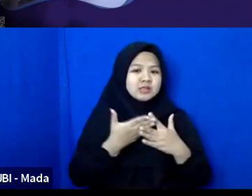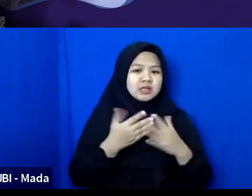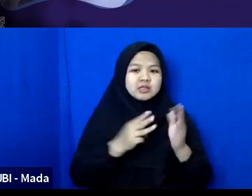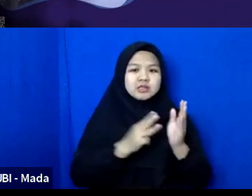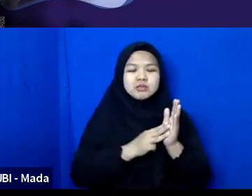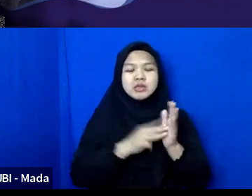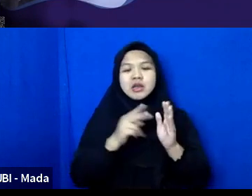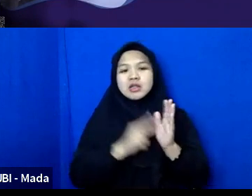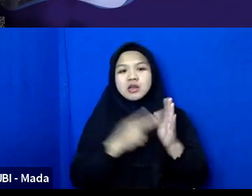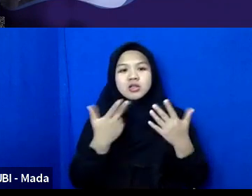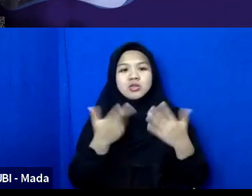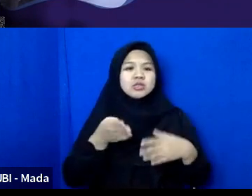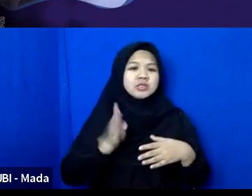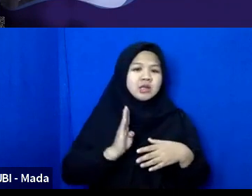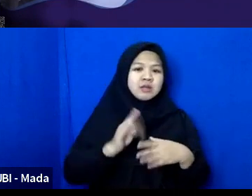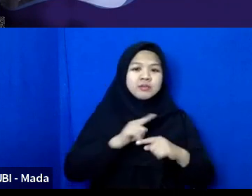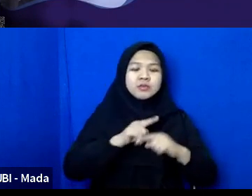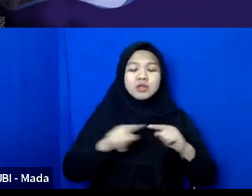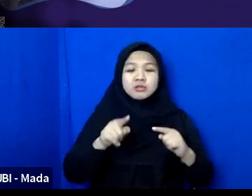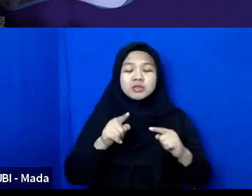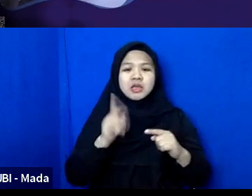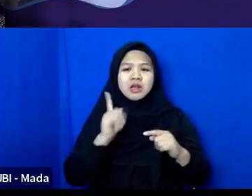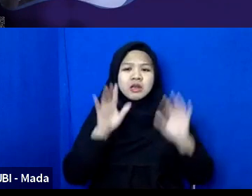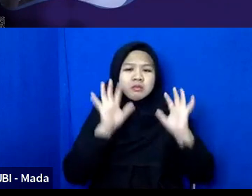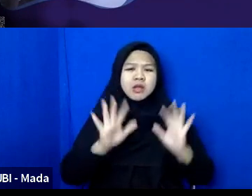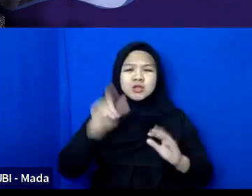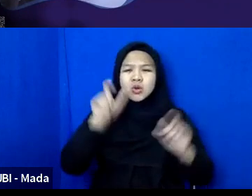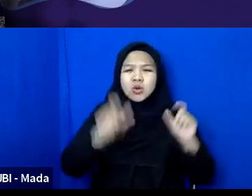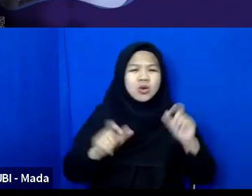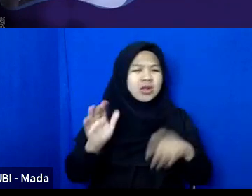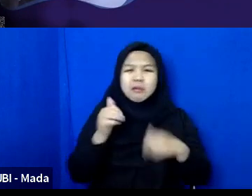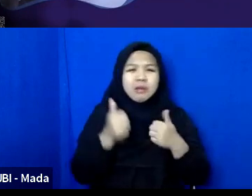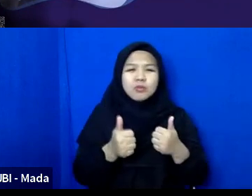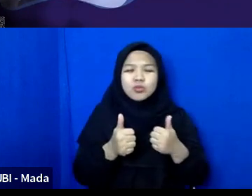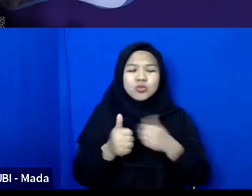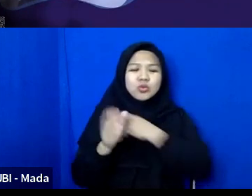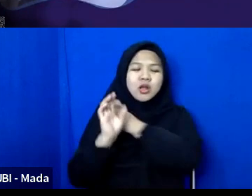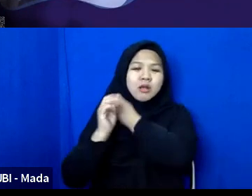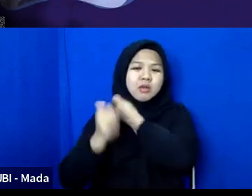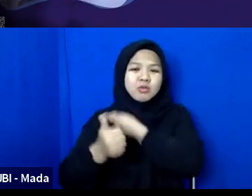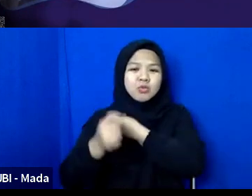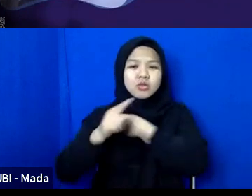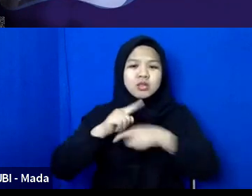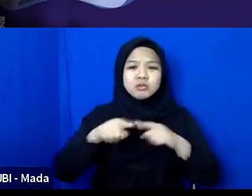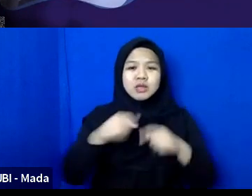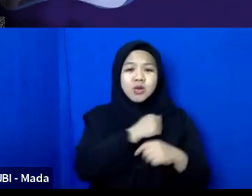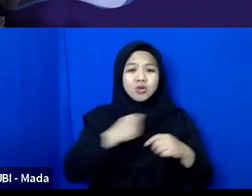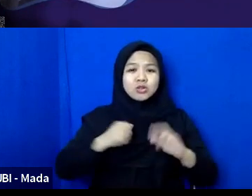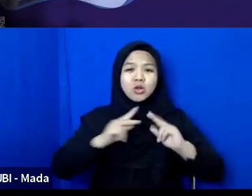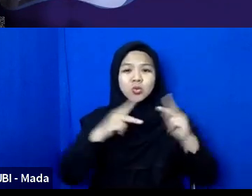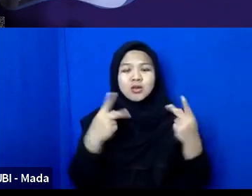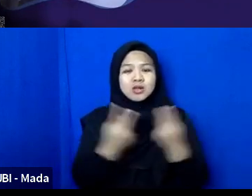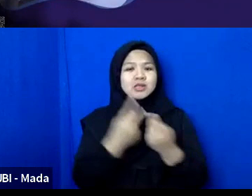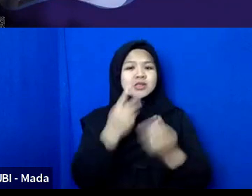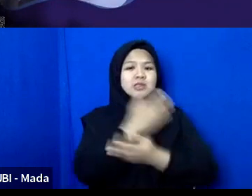kemitraan netra atau PS3 itu sementara kan banyak orang-orang yang enggak mampu gitu yang juga anggota keluarganya penyandang